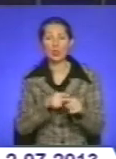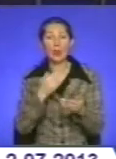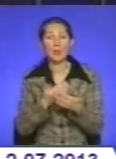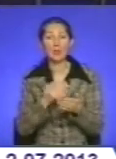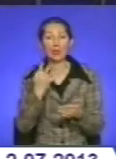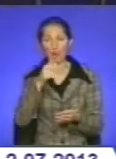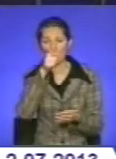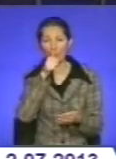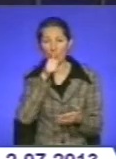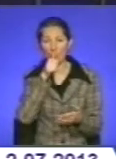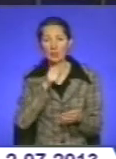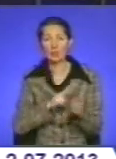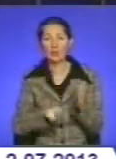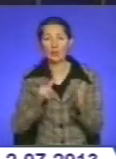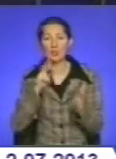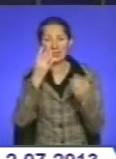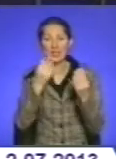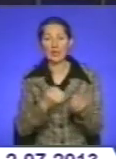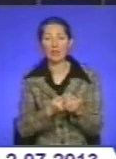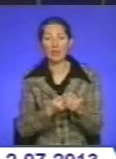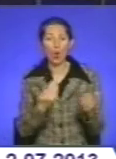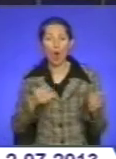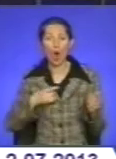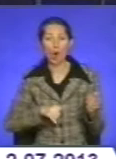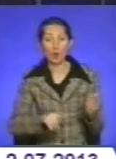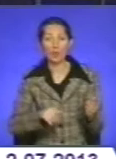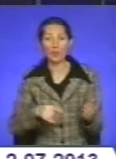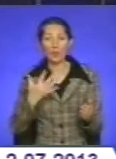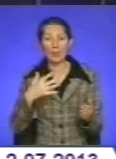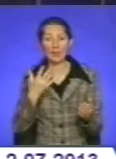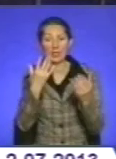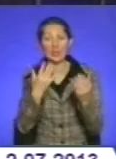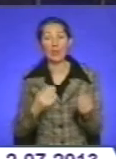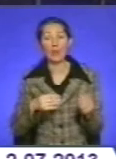4 місяці – 70 днів до пологів та 56 днів після.